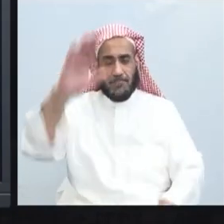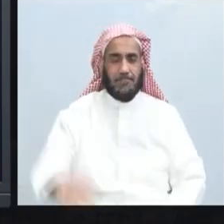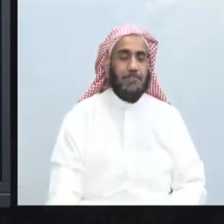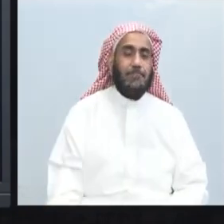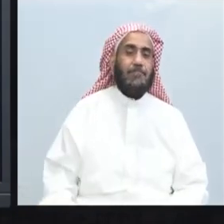وبركاته